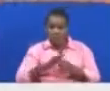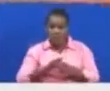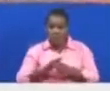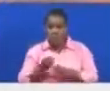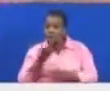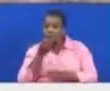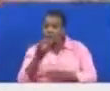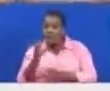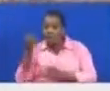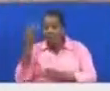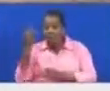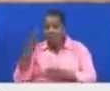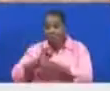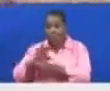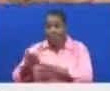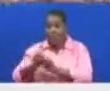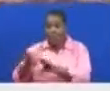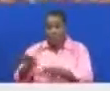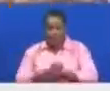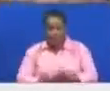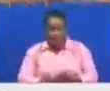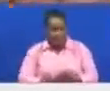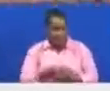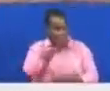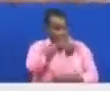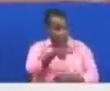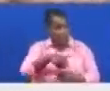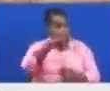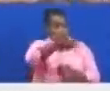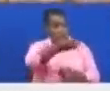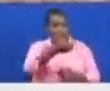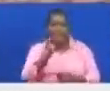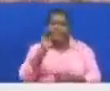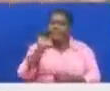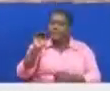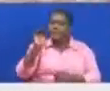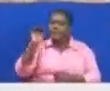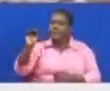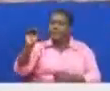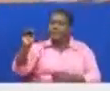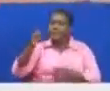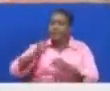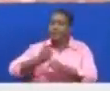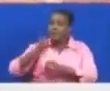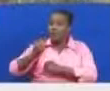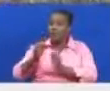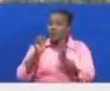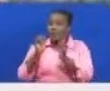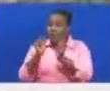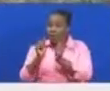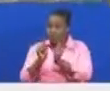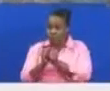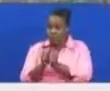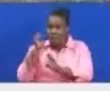Ili wagharimu baadhi ya wananchi wa maeneo ya vijijini kusafiri kilomita zaidi ya 10 ili kupata mawasiliano,